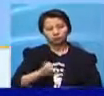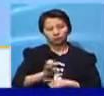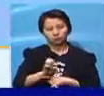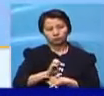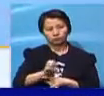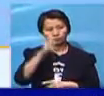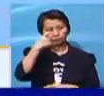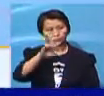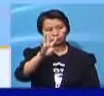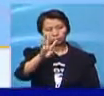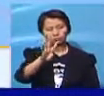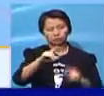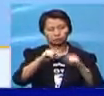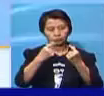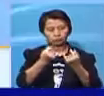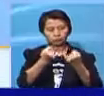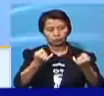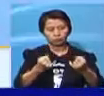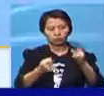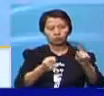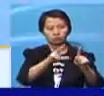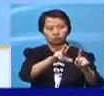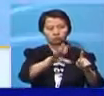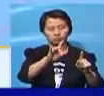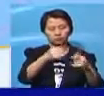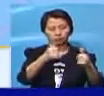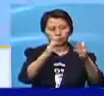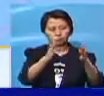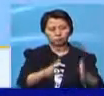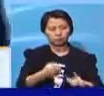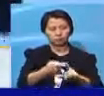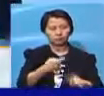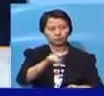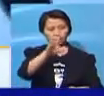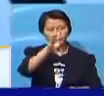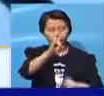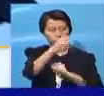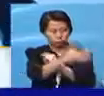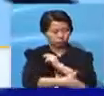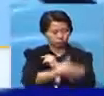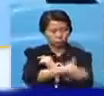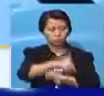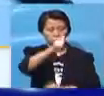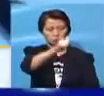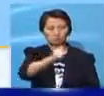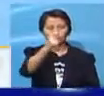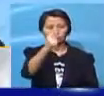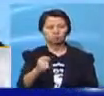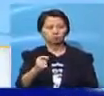bagi 4 kategori. Seramai 138 atlet bertanding dari 7 negara Asia Tenggara.